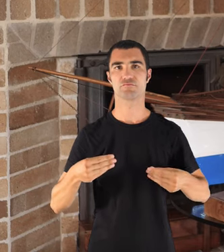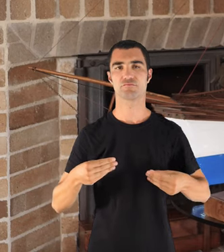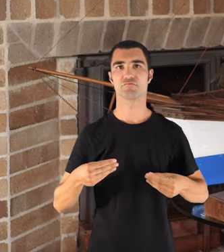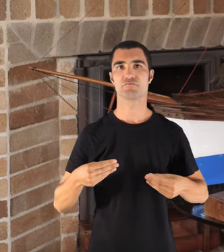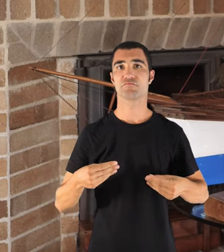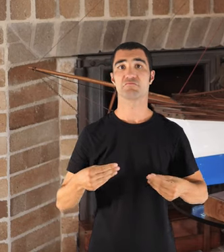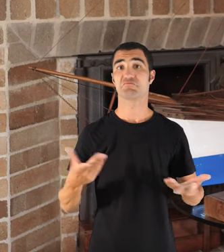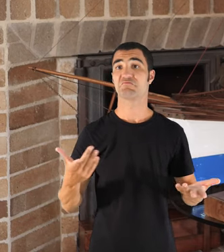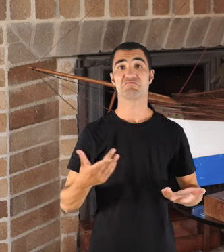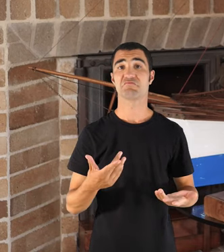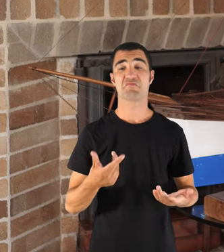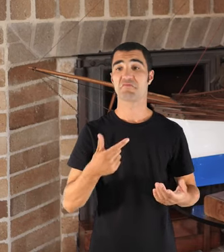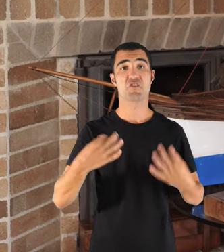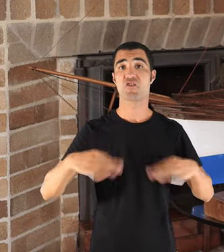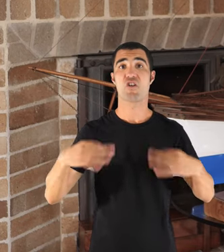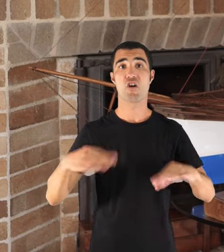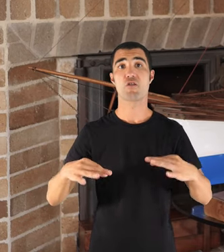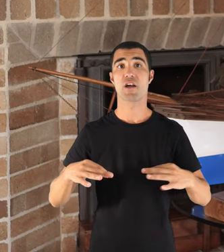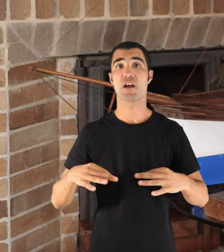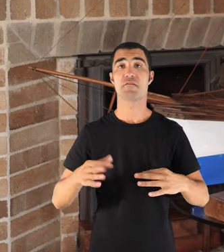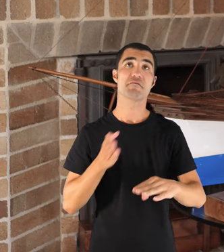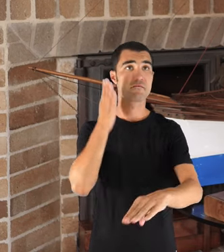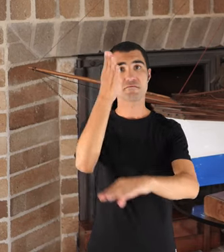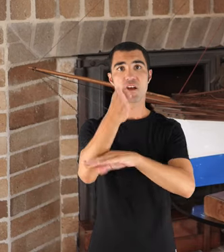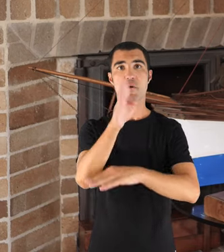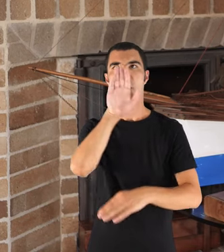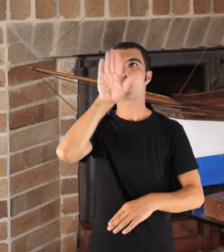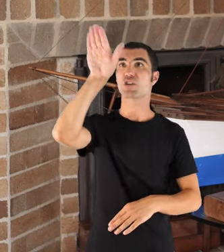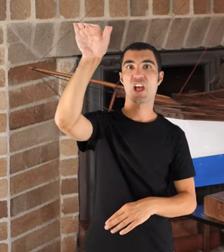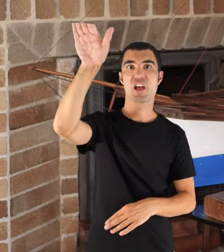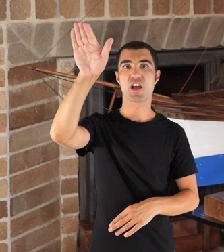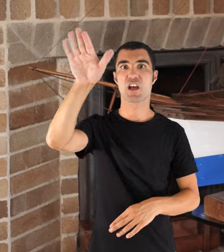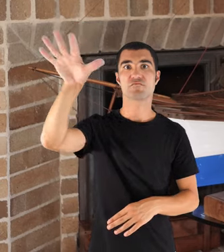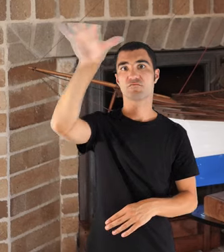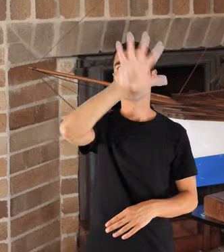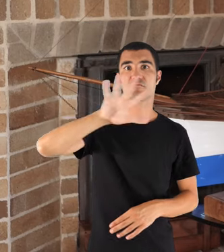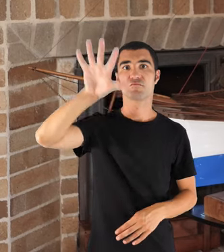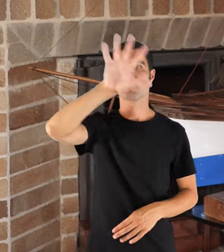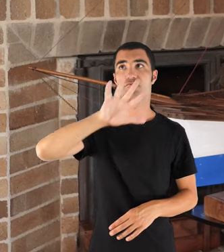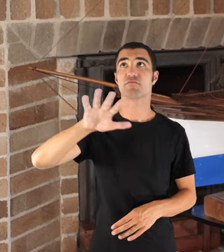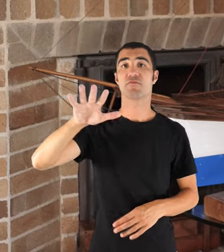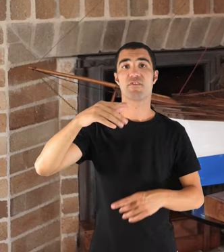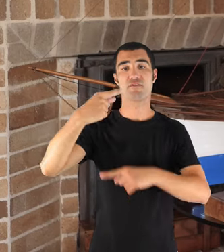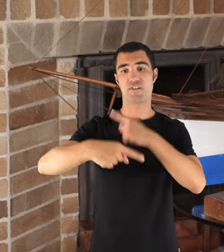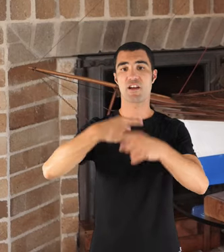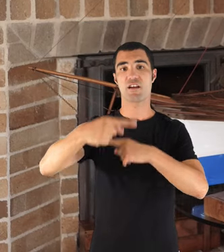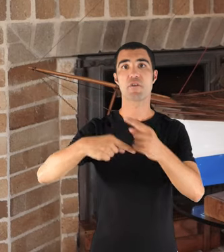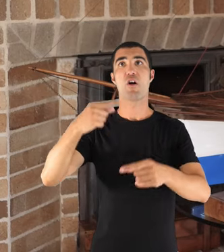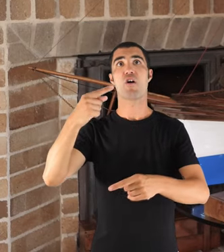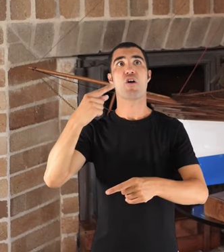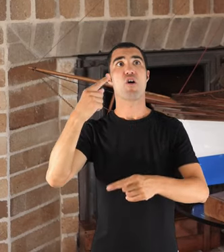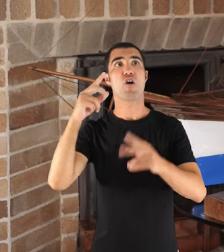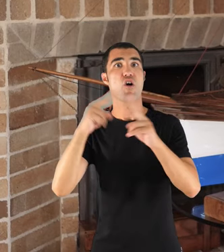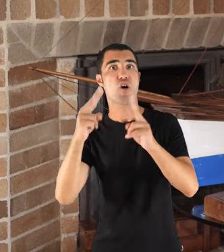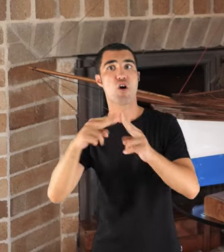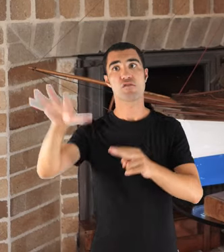Era bastant corrent anar-se'n per la muntanya de gent que coneguda, diguéssim, de qualque possessió o això,